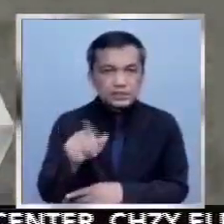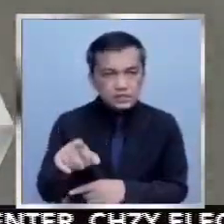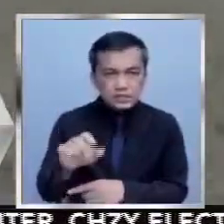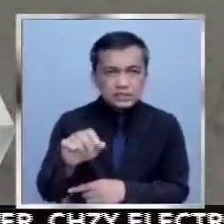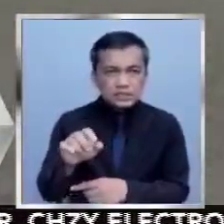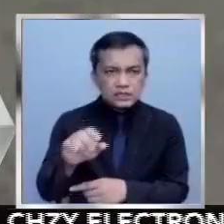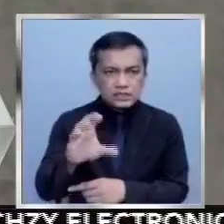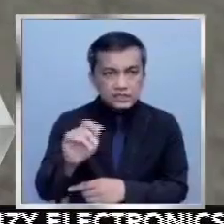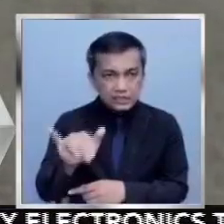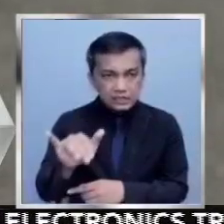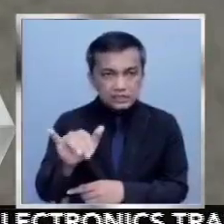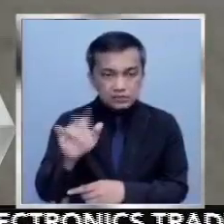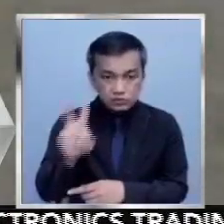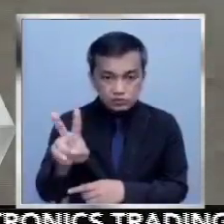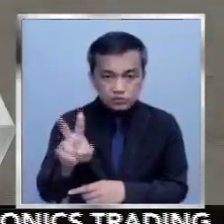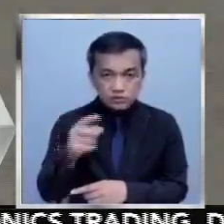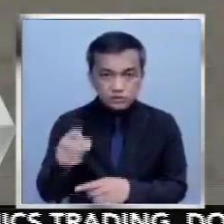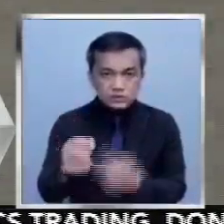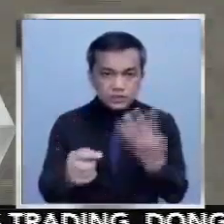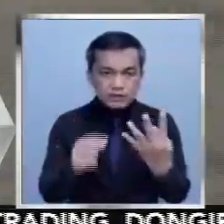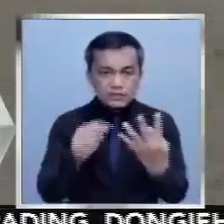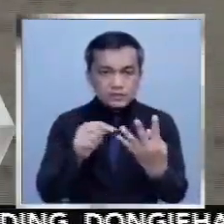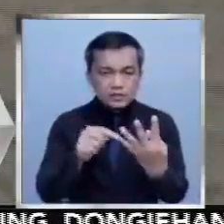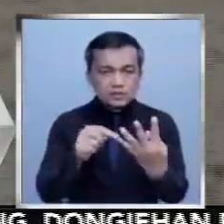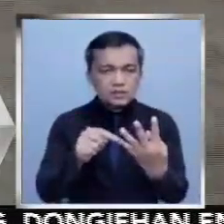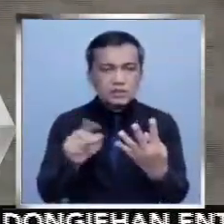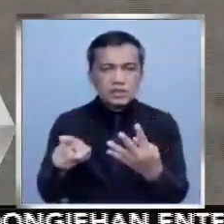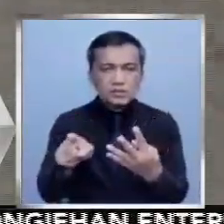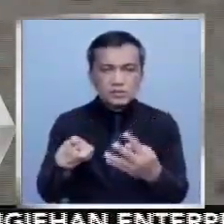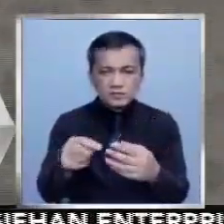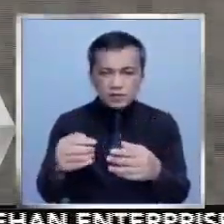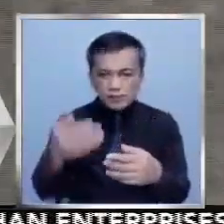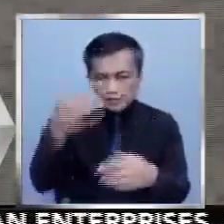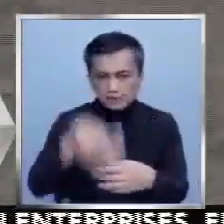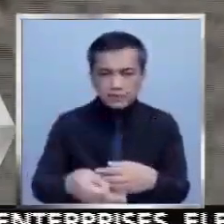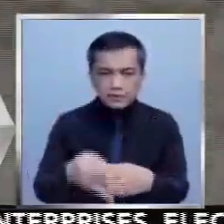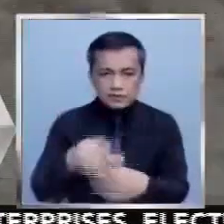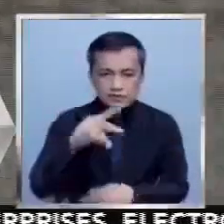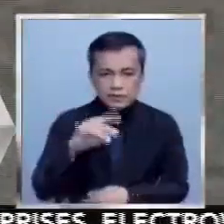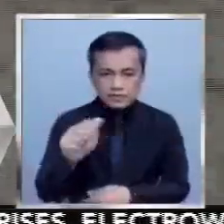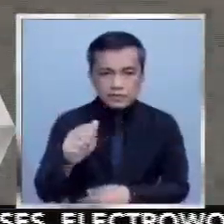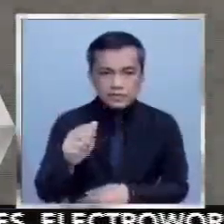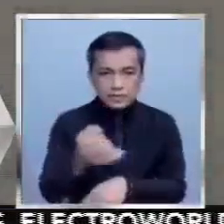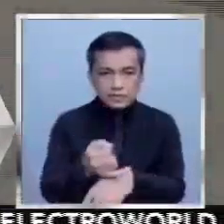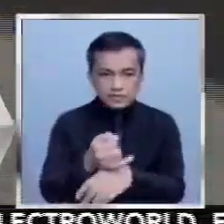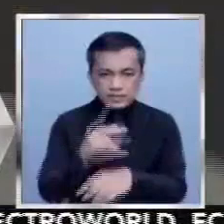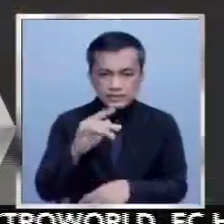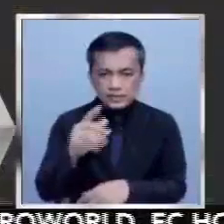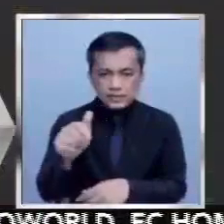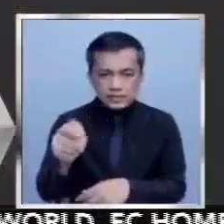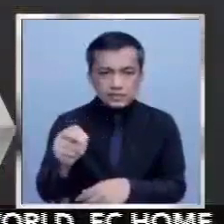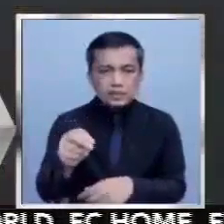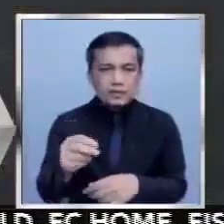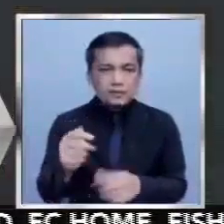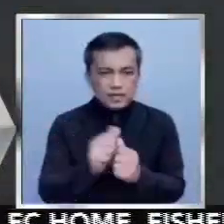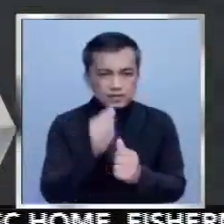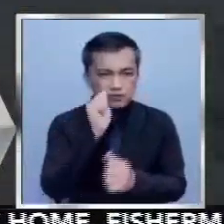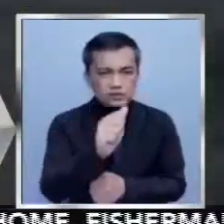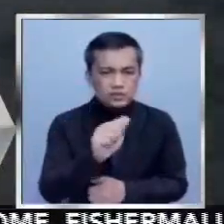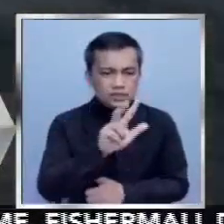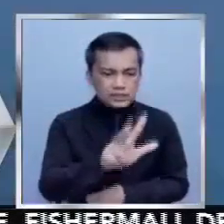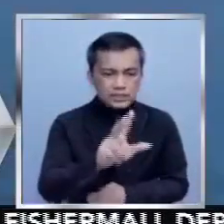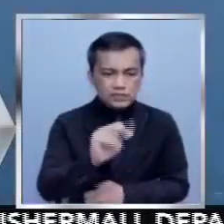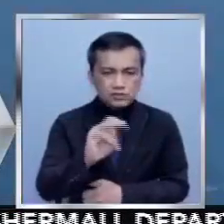of sandbar na matatagpuan sa bungad lamang ng Pag-asa Island sa kalayaan na may layong 3 nautical miles o halos 6 na